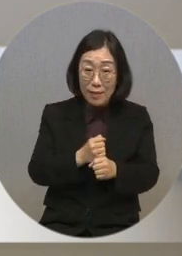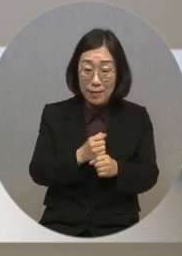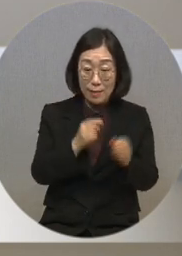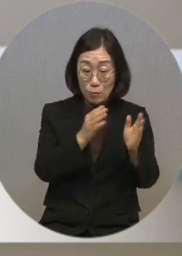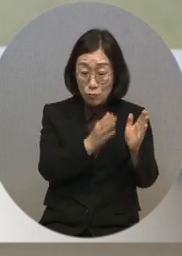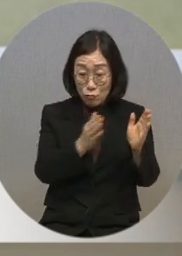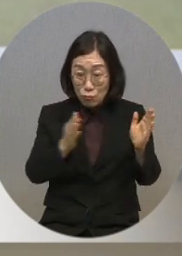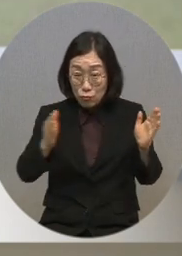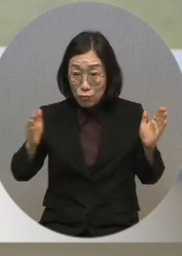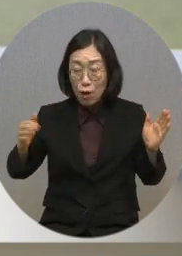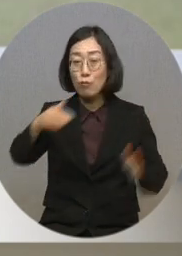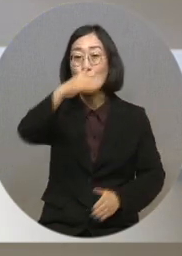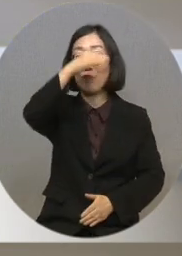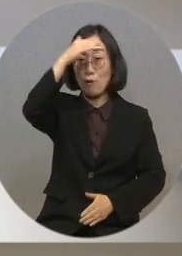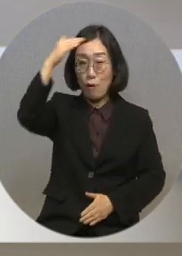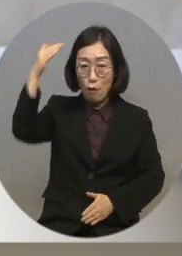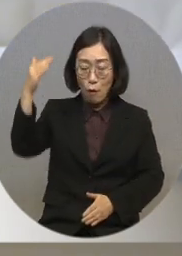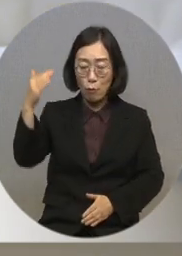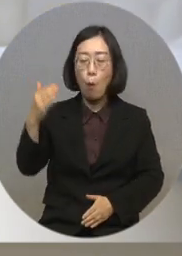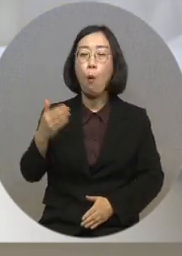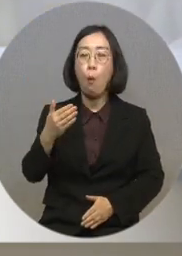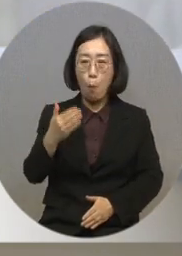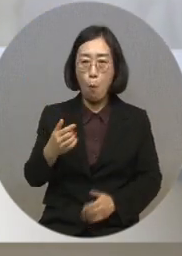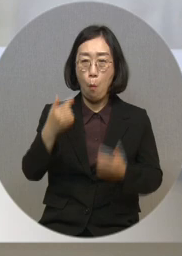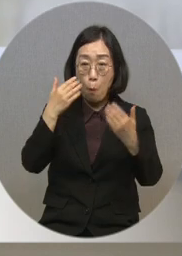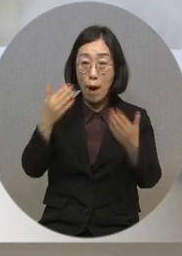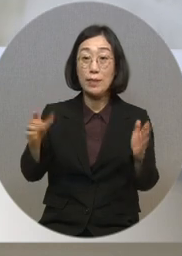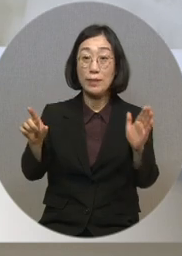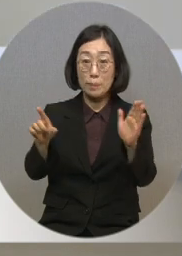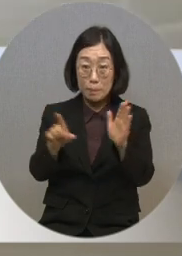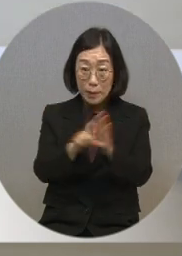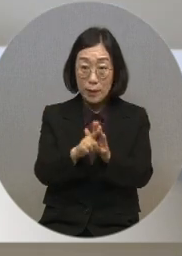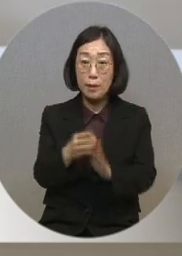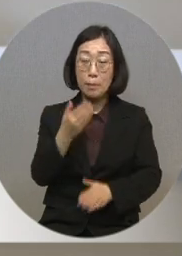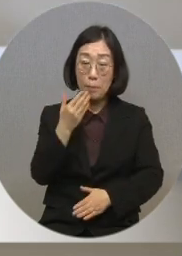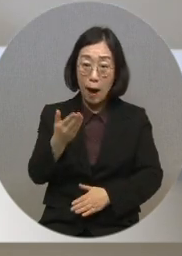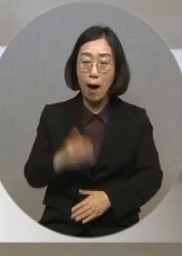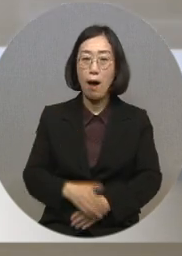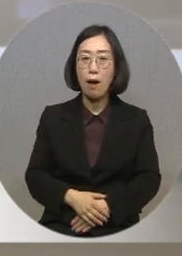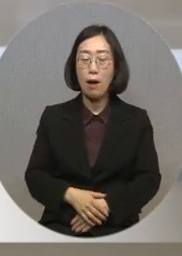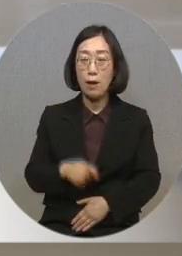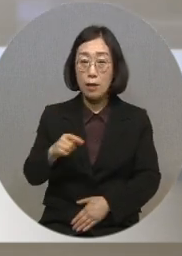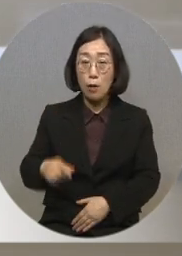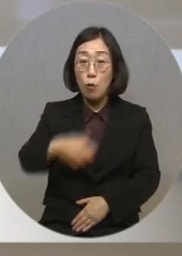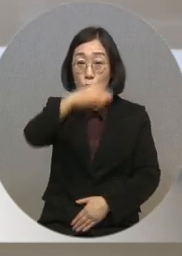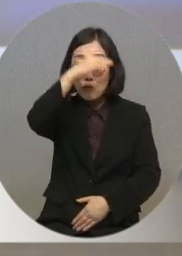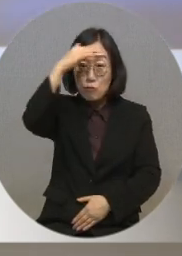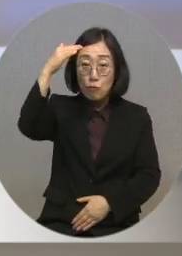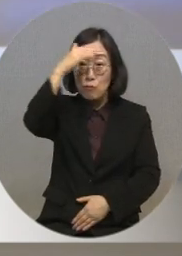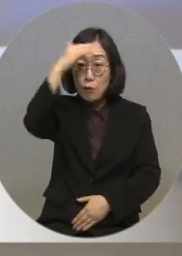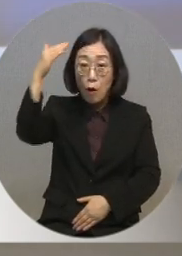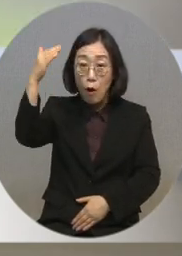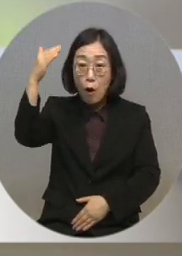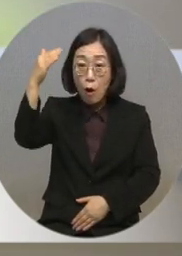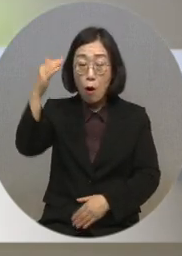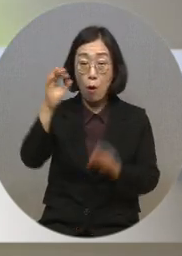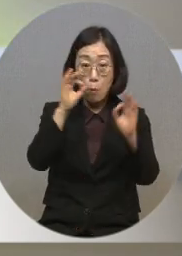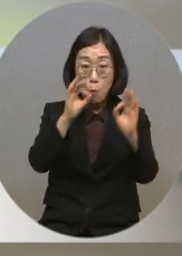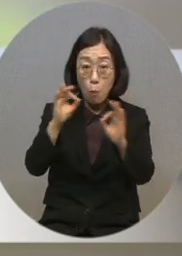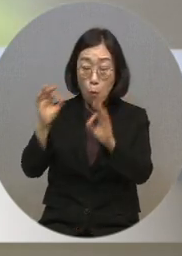공정을 견학으로 해서 신뢰를 가질 수 있게 되었고, 또 이러한 또 견학 기회를 통해 갖고